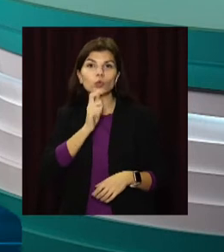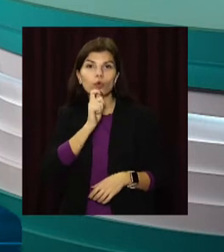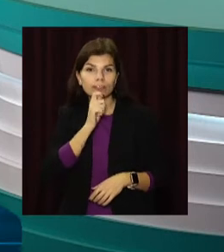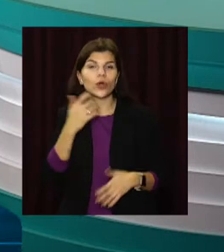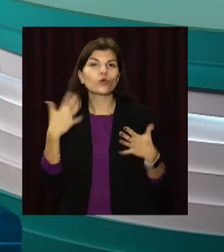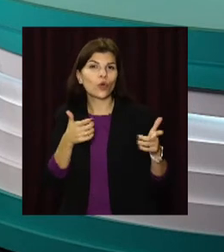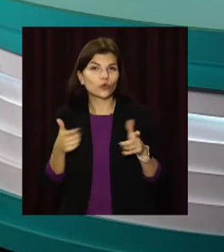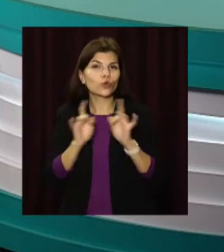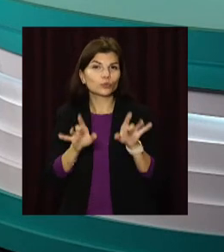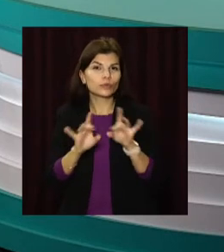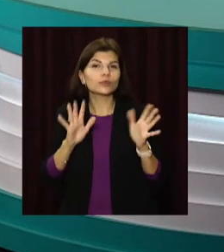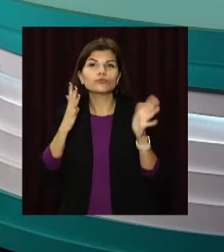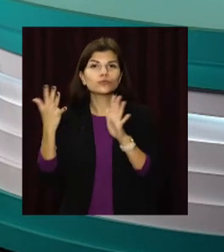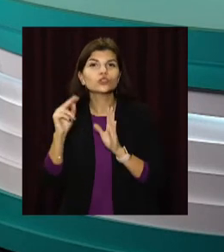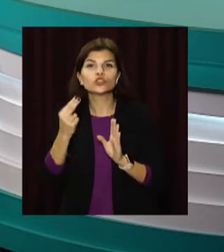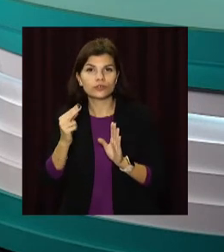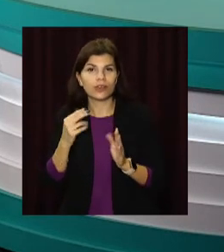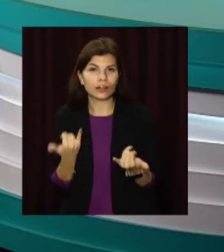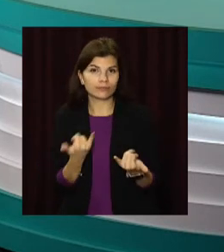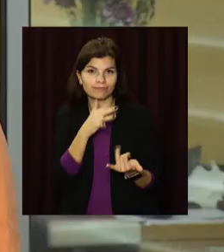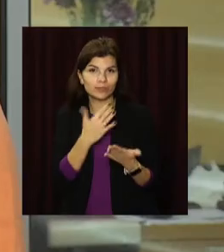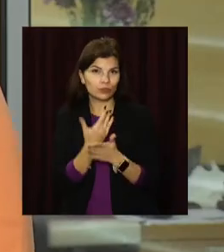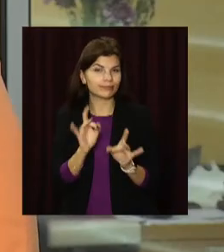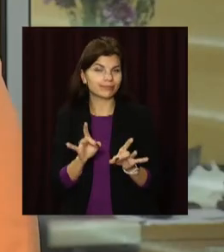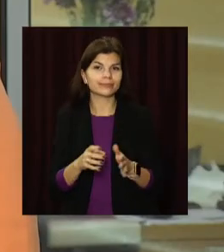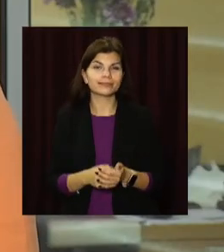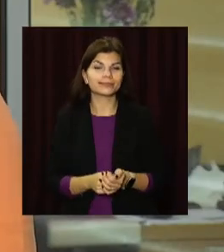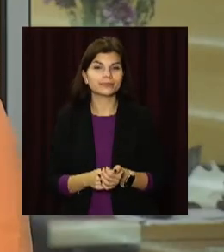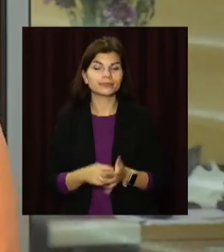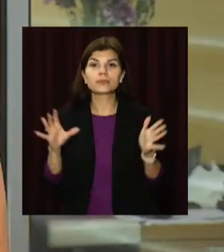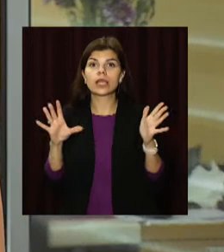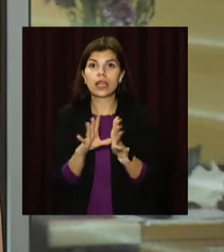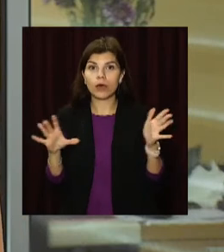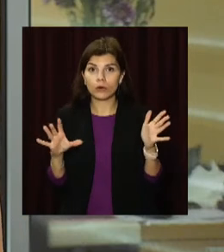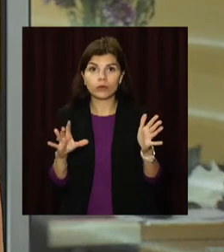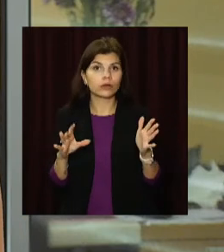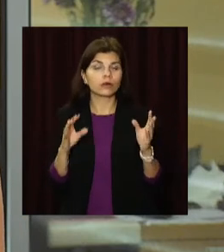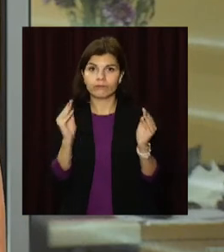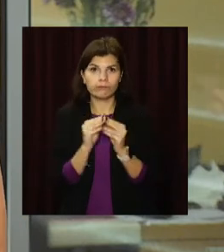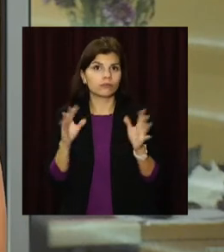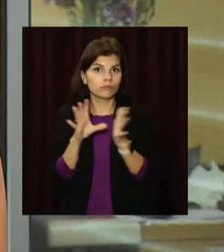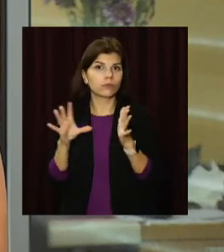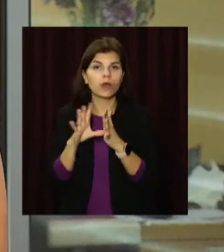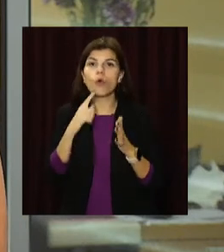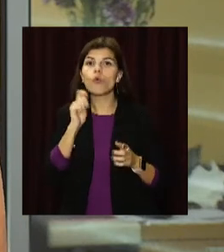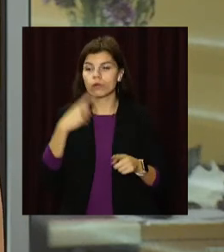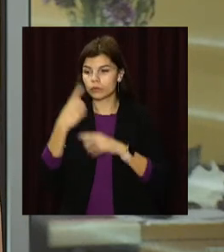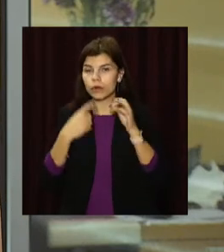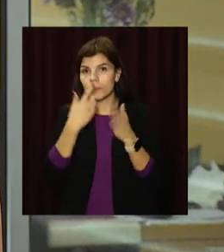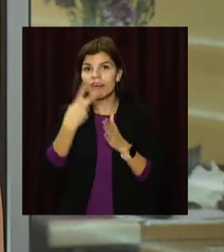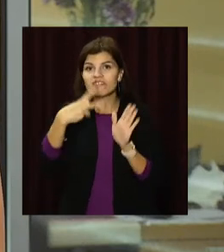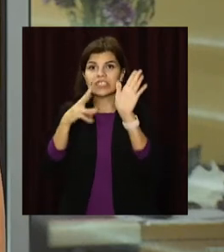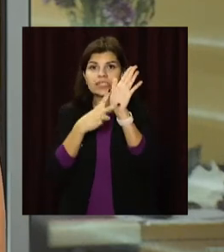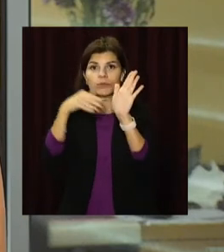вже готові розповісти про події четверга на цю годину. Рекорд, що не радує. В Україні за минулу добу понад